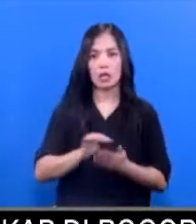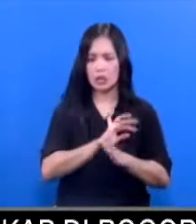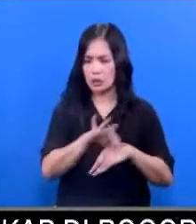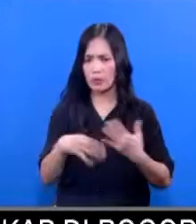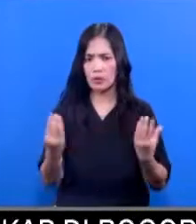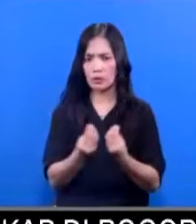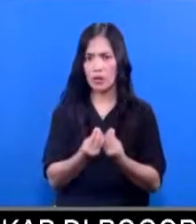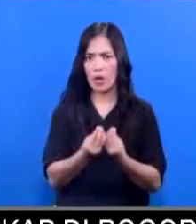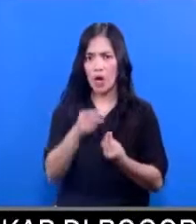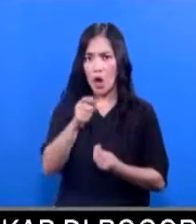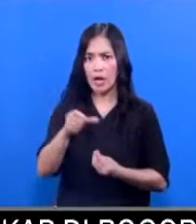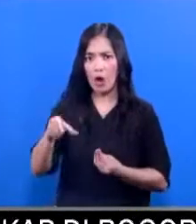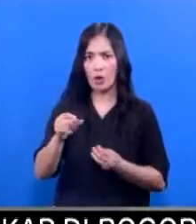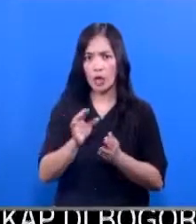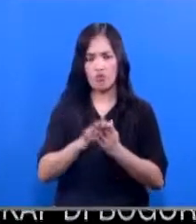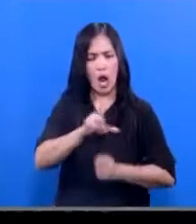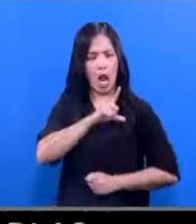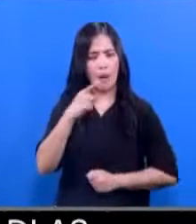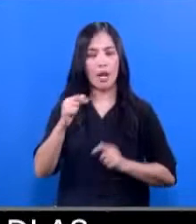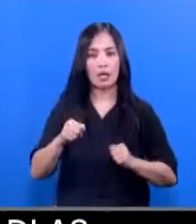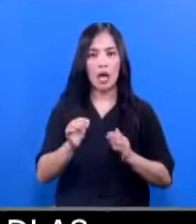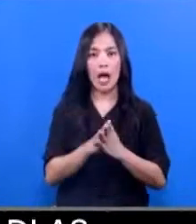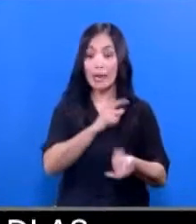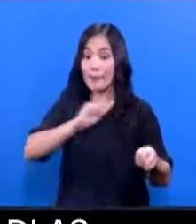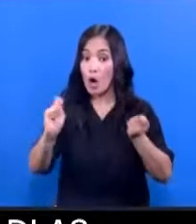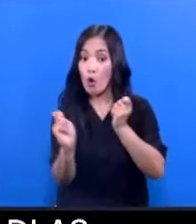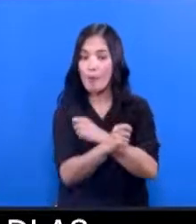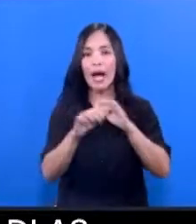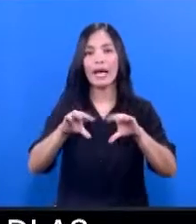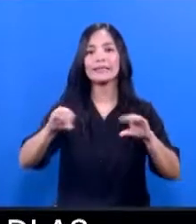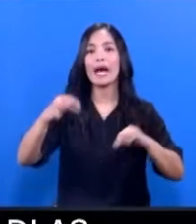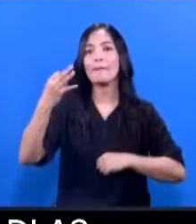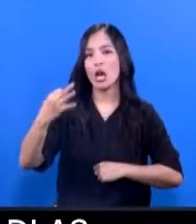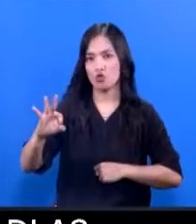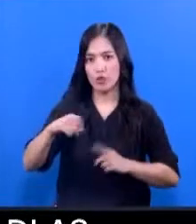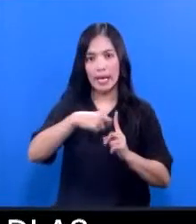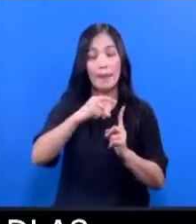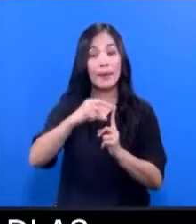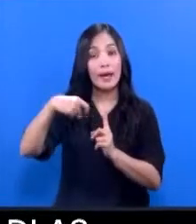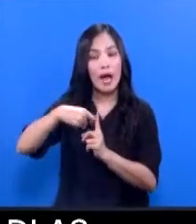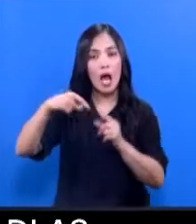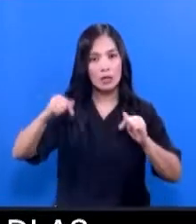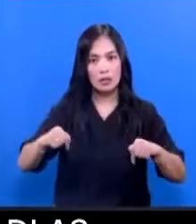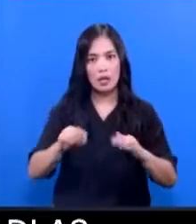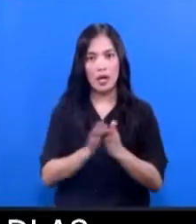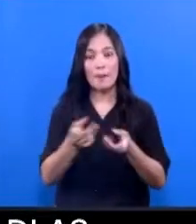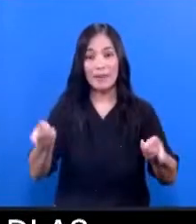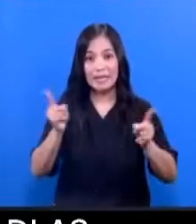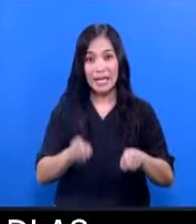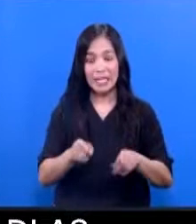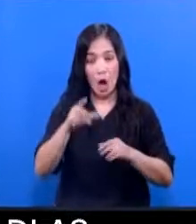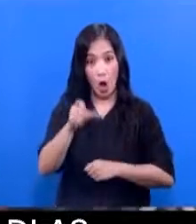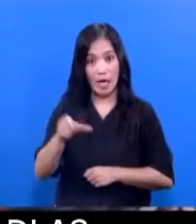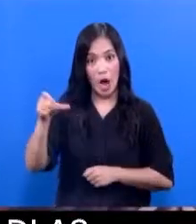senior diprediksi bakal mengubah wajah KPK. KPK diperkirakan bakal menjadi alat politik